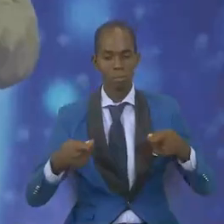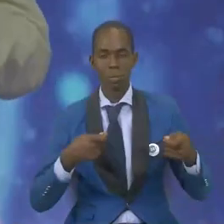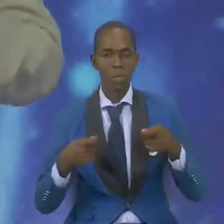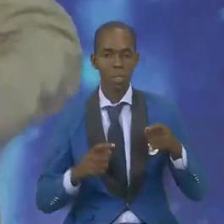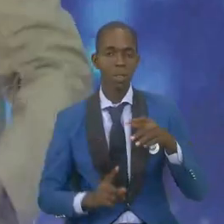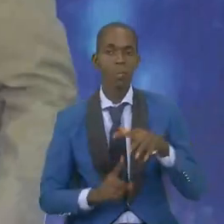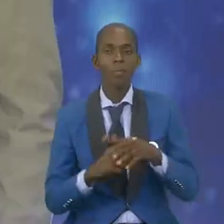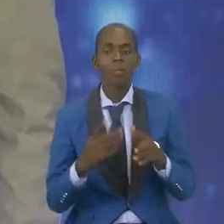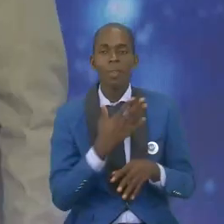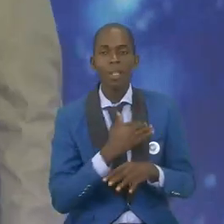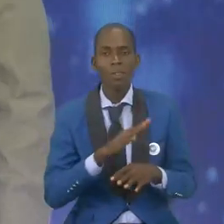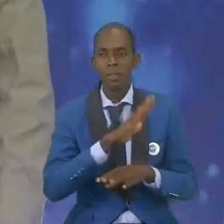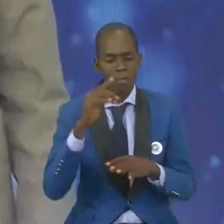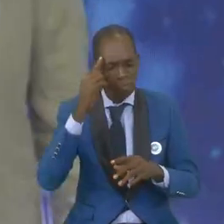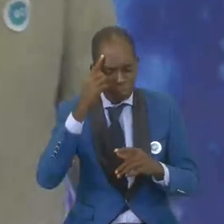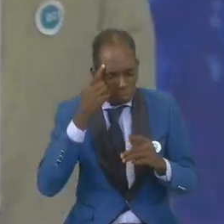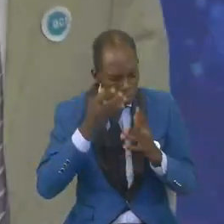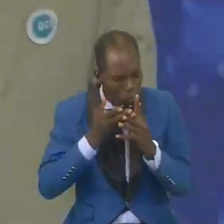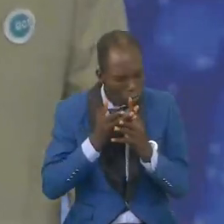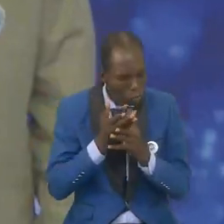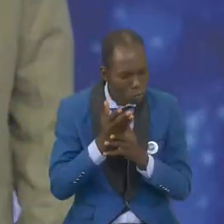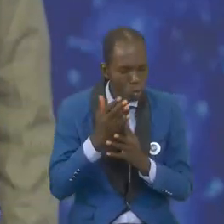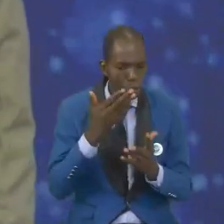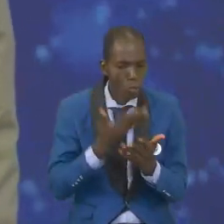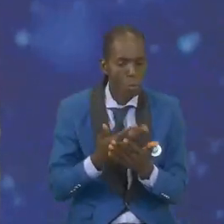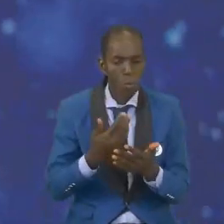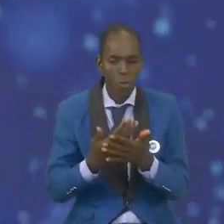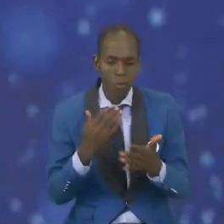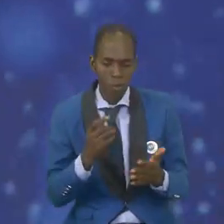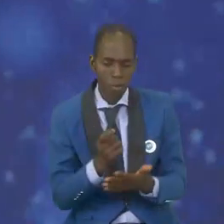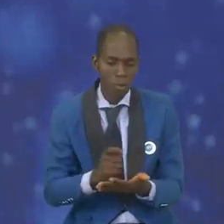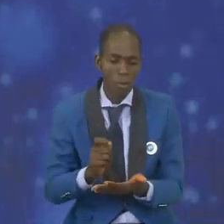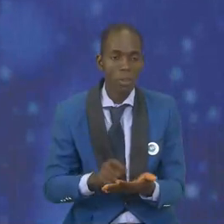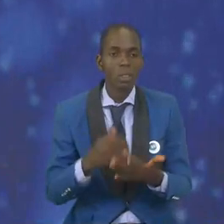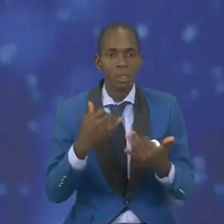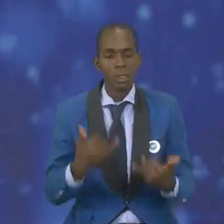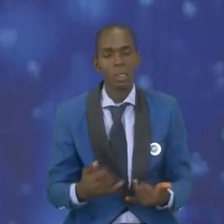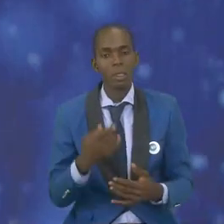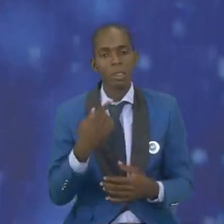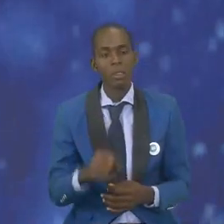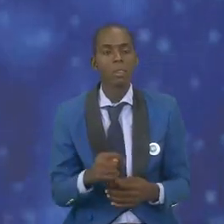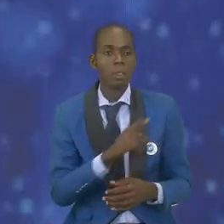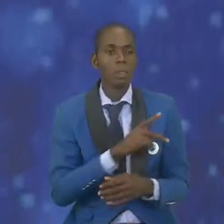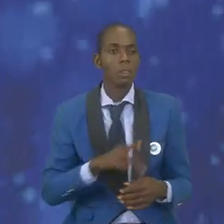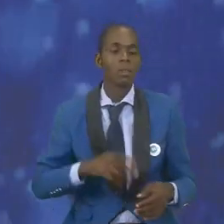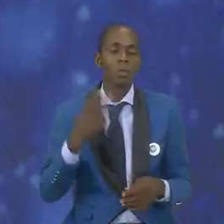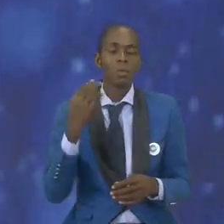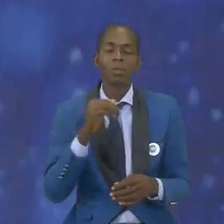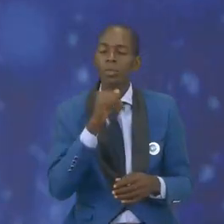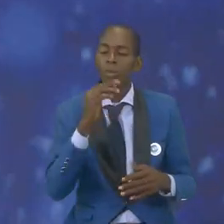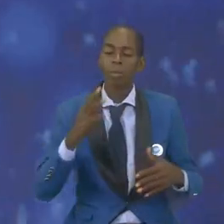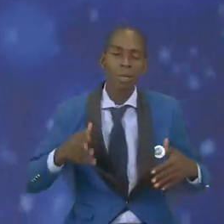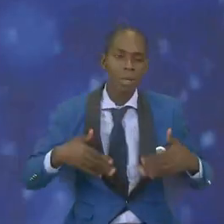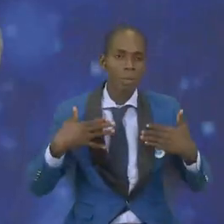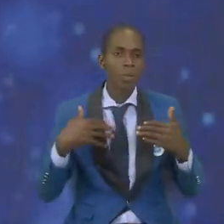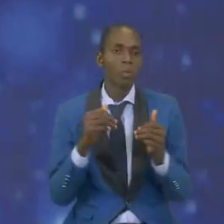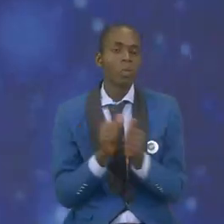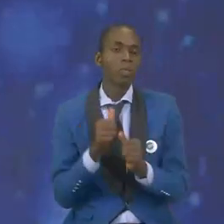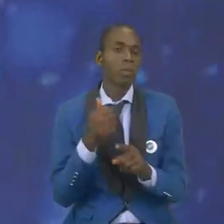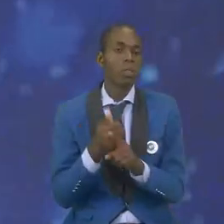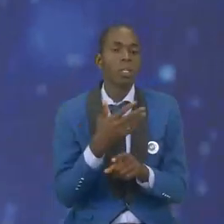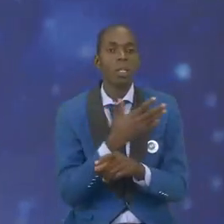de soi, de cette gestion de soi, et il n'a même pas réfléchi avant de signer. Maintenant, il